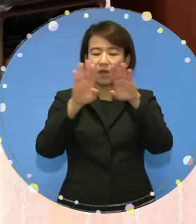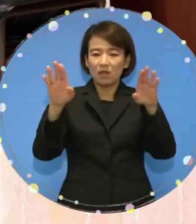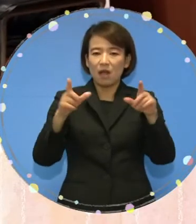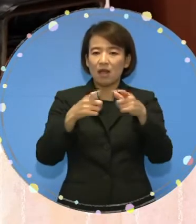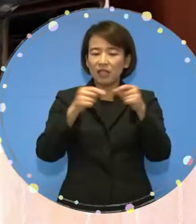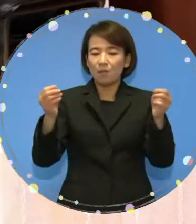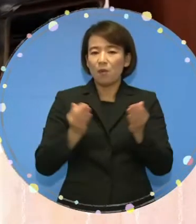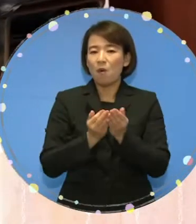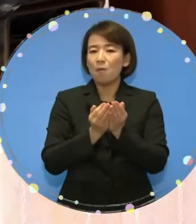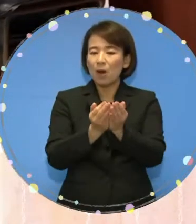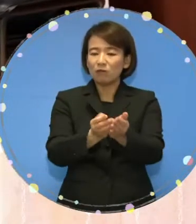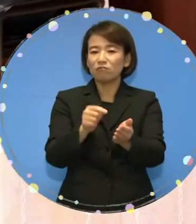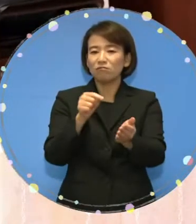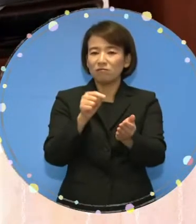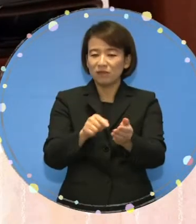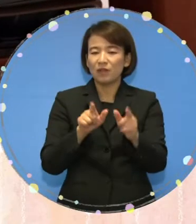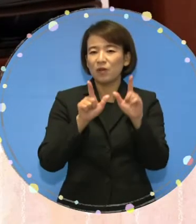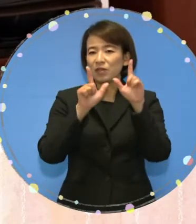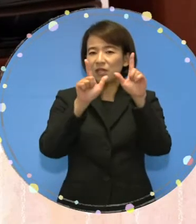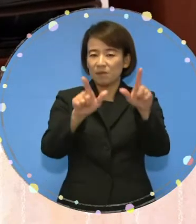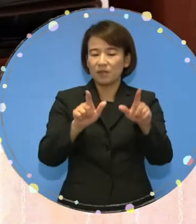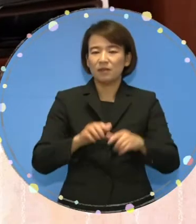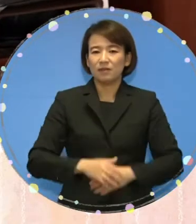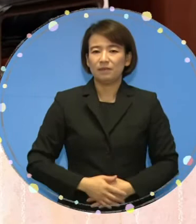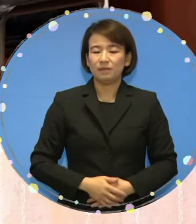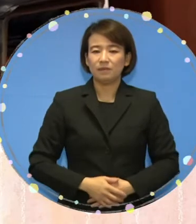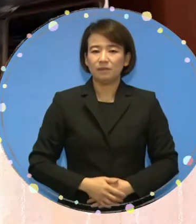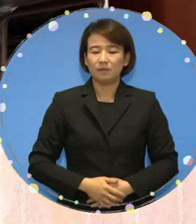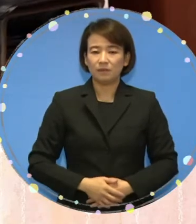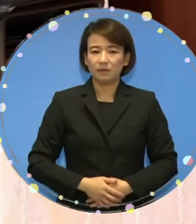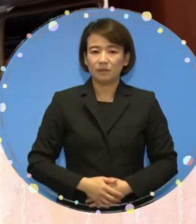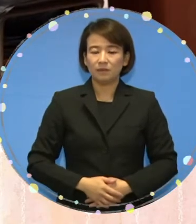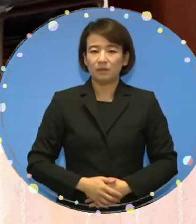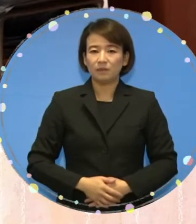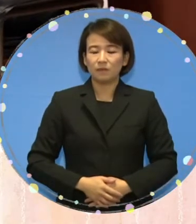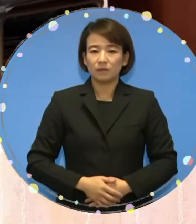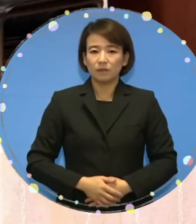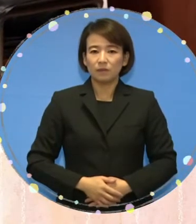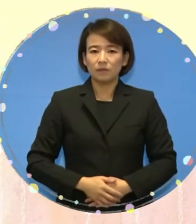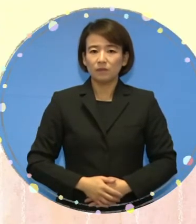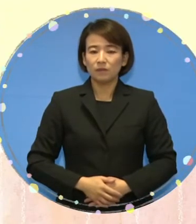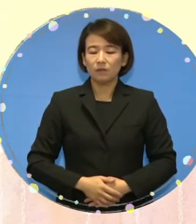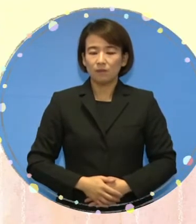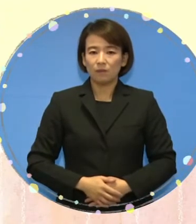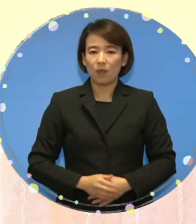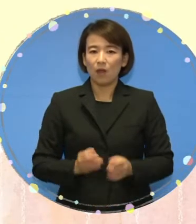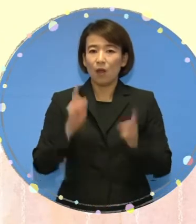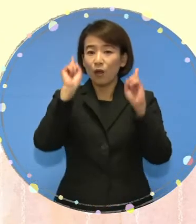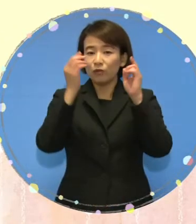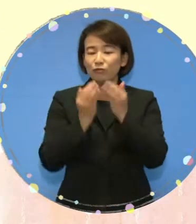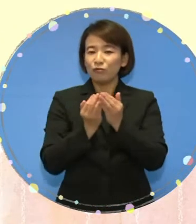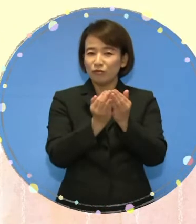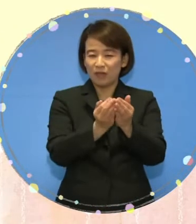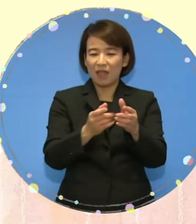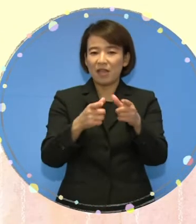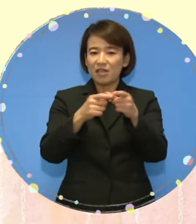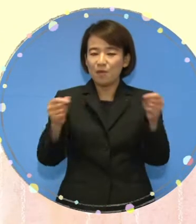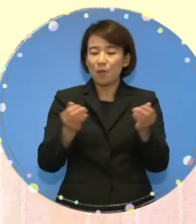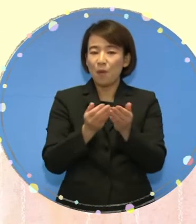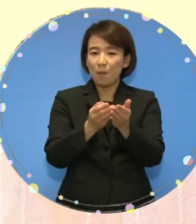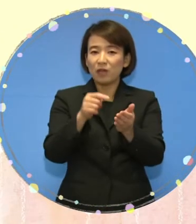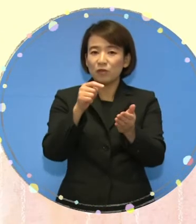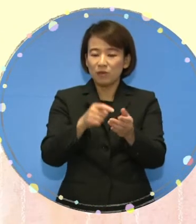にっぽん丸チャータークルーズについてご報告をさせていただきたいと思いますクルーズ船へ日本丸は